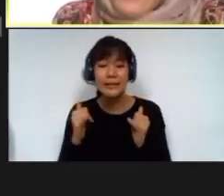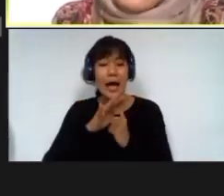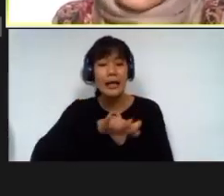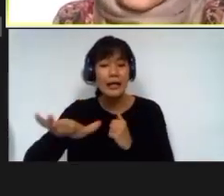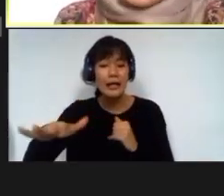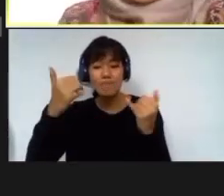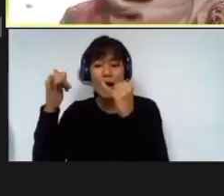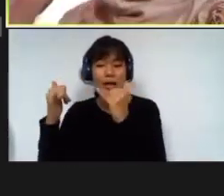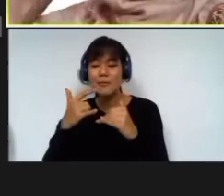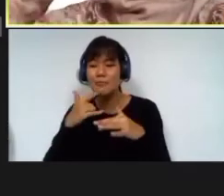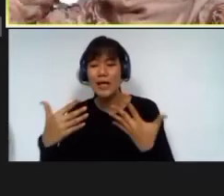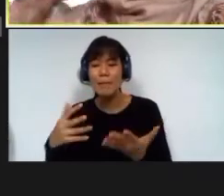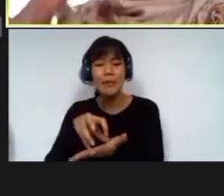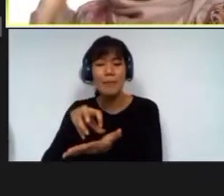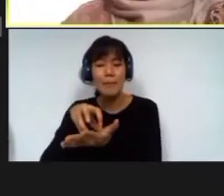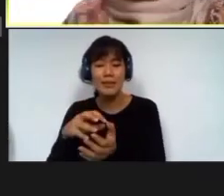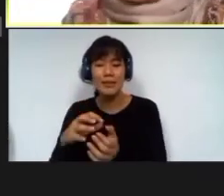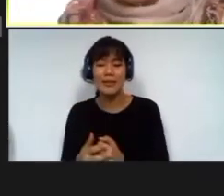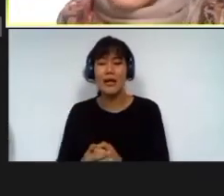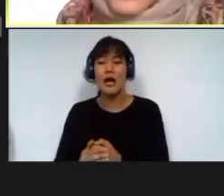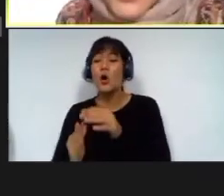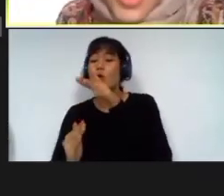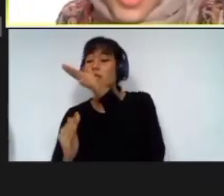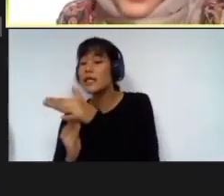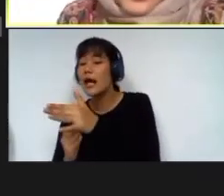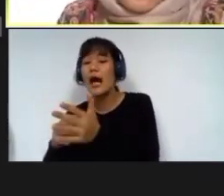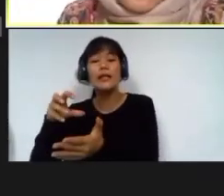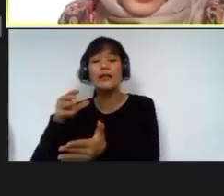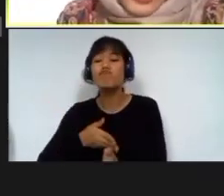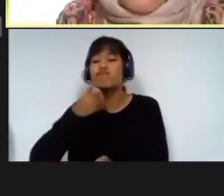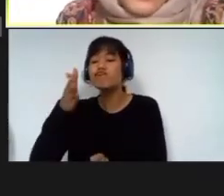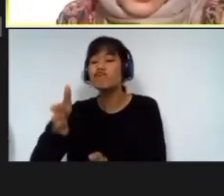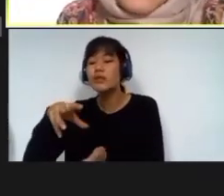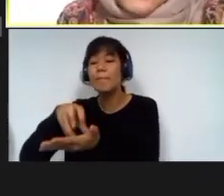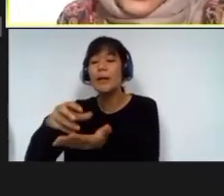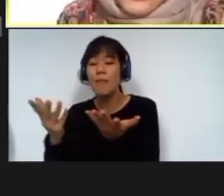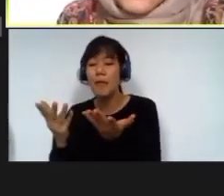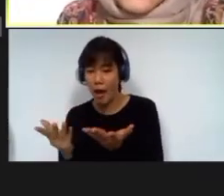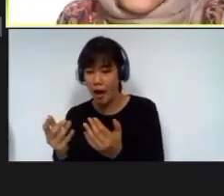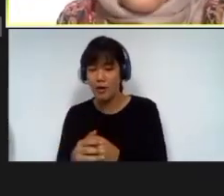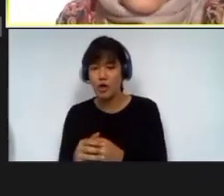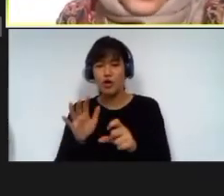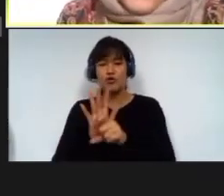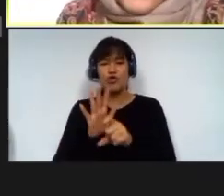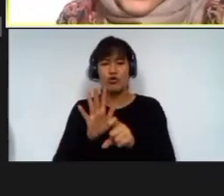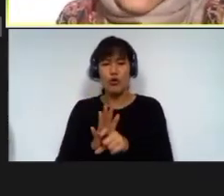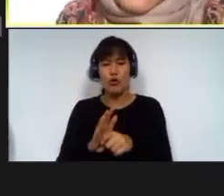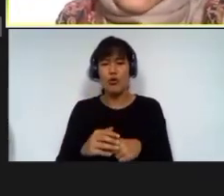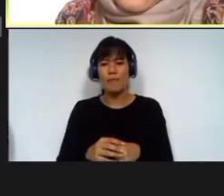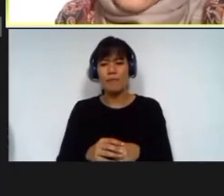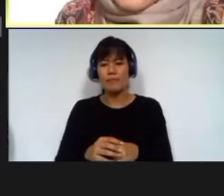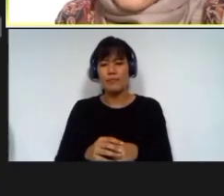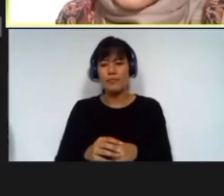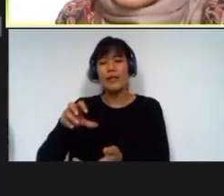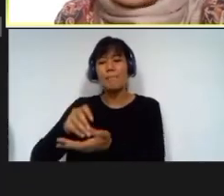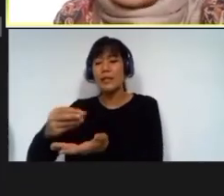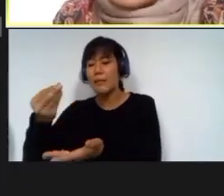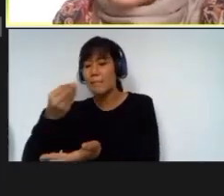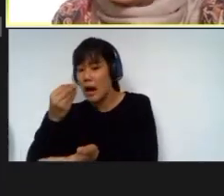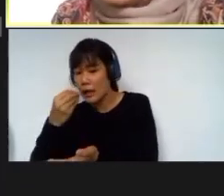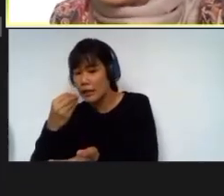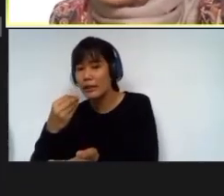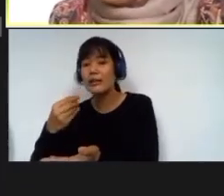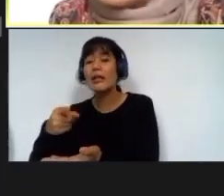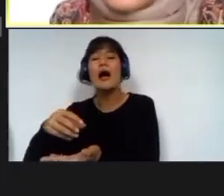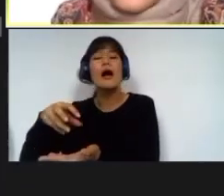kita gitu ya, waktu istirahat mereka di mana sih gitu. Kalau mereka misalnya di kantin, terus kemudian